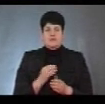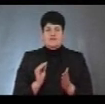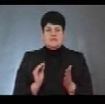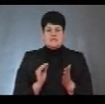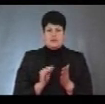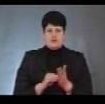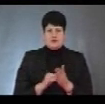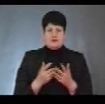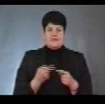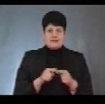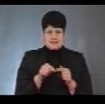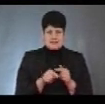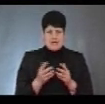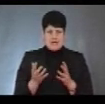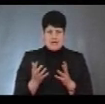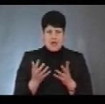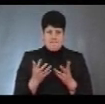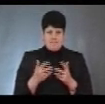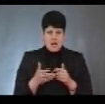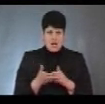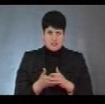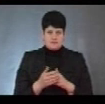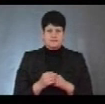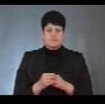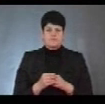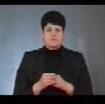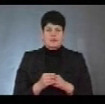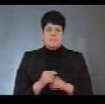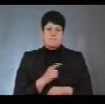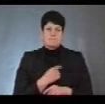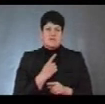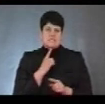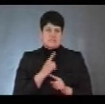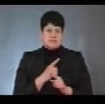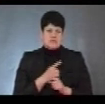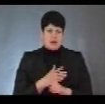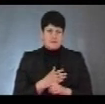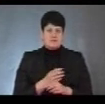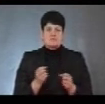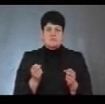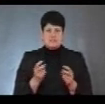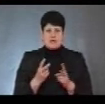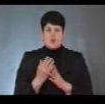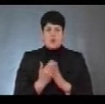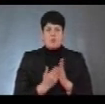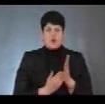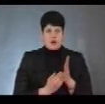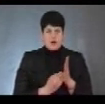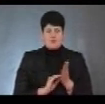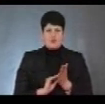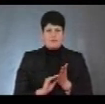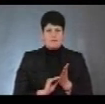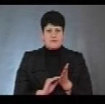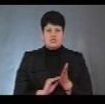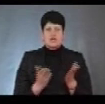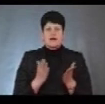на оцей апарат, тут шприц встановлюється. Медсестра спеціальну програму пише, яка має